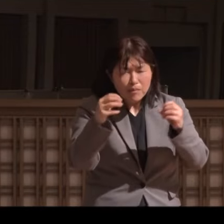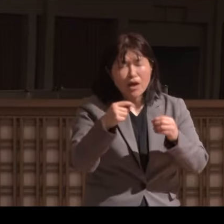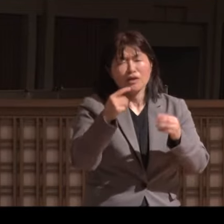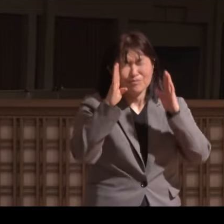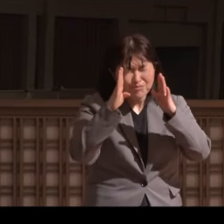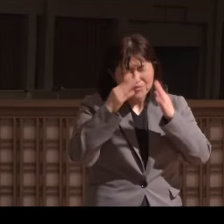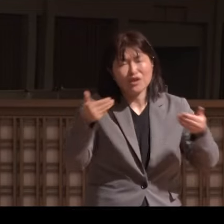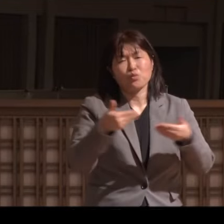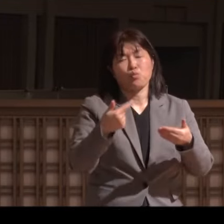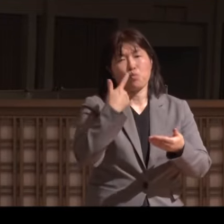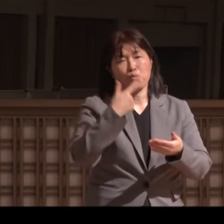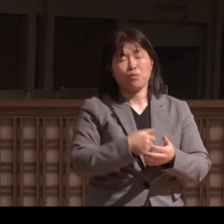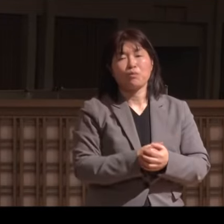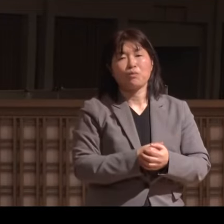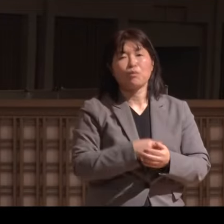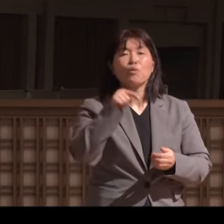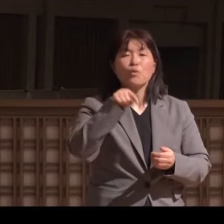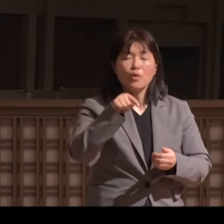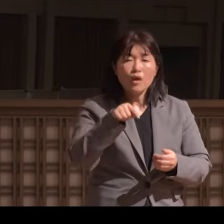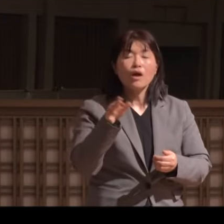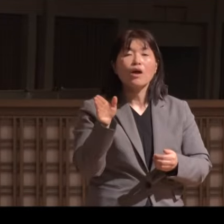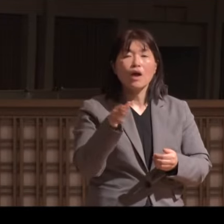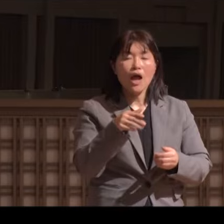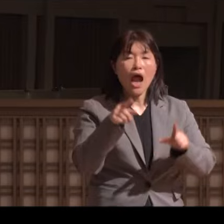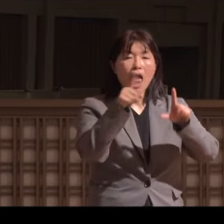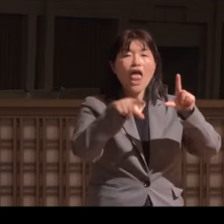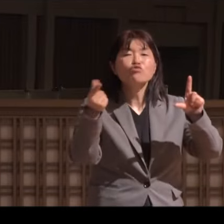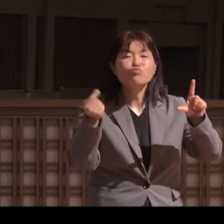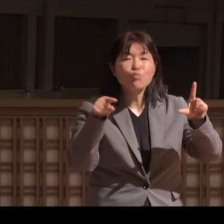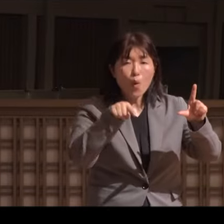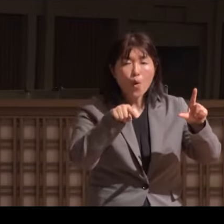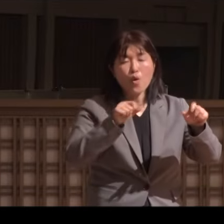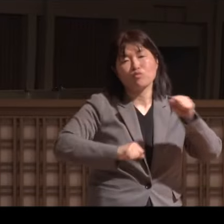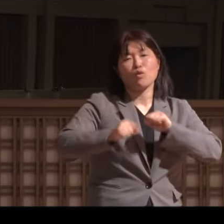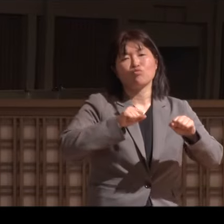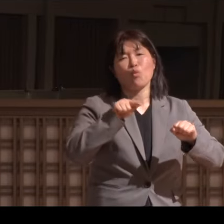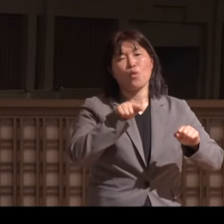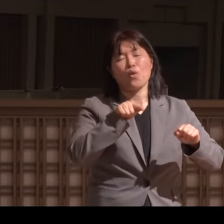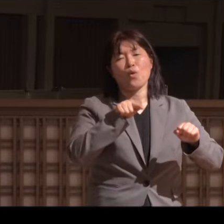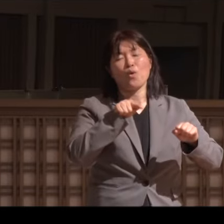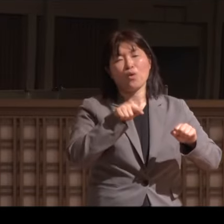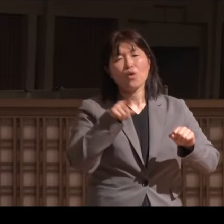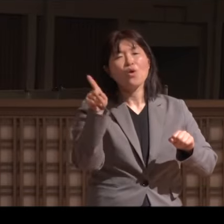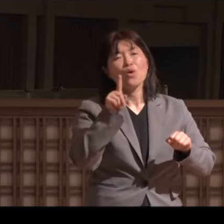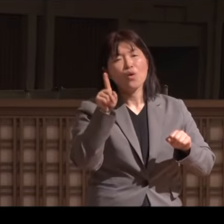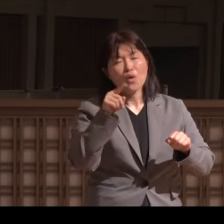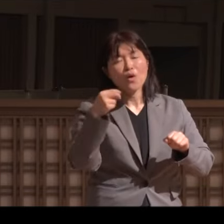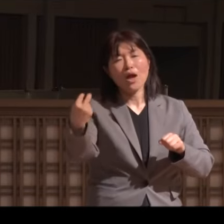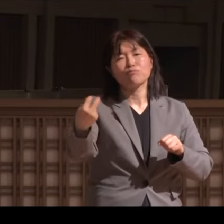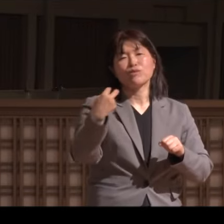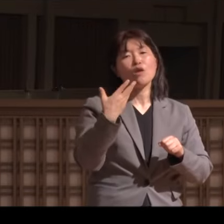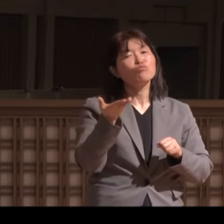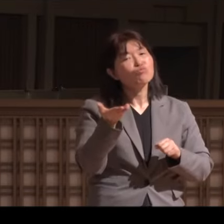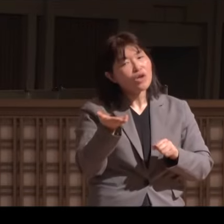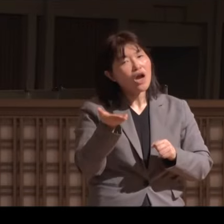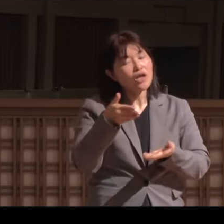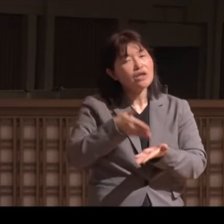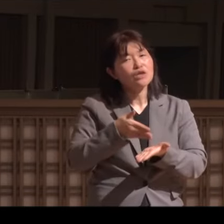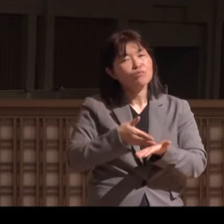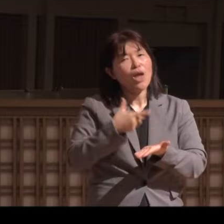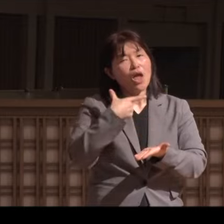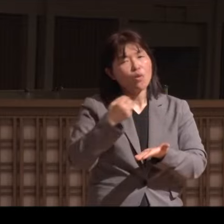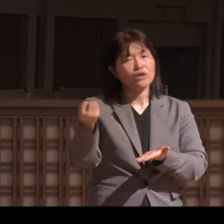よでまそんな中からですねこのエルモという取り組みがあのどんな風に見えるのかというのを話して